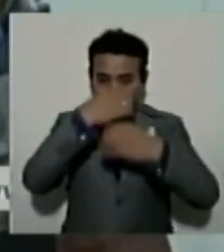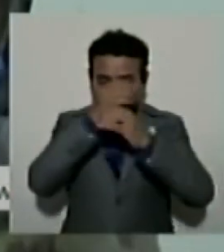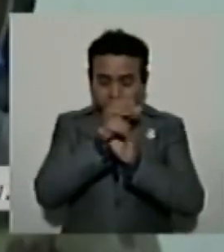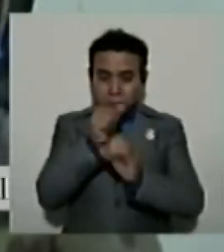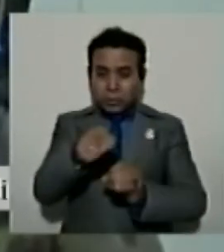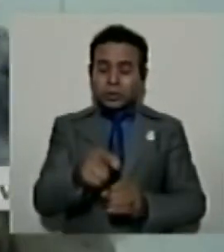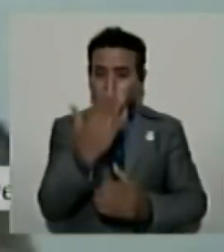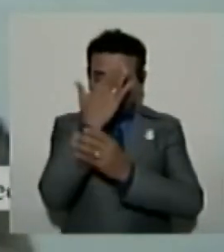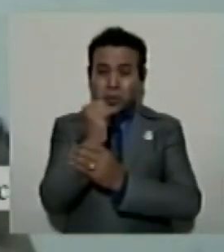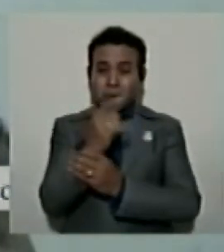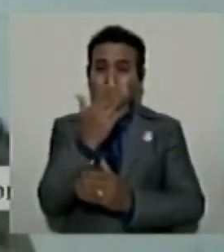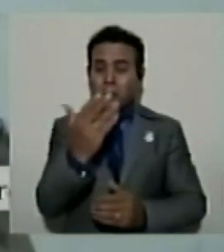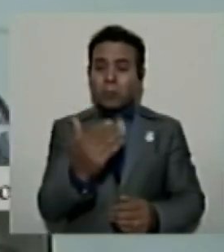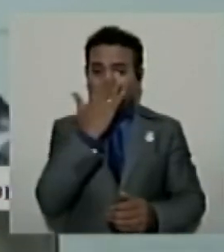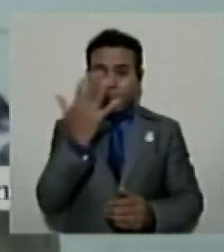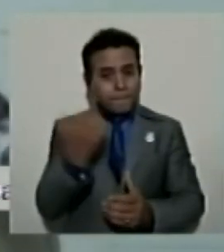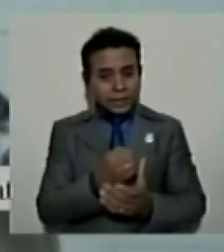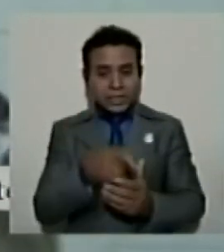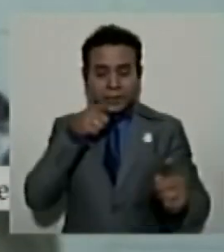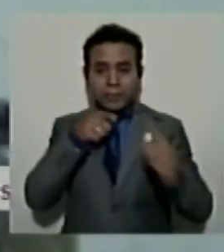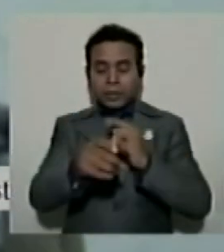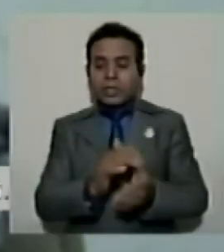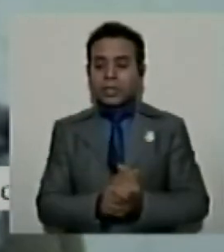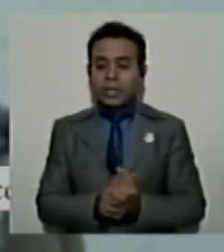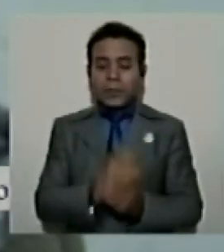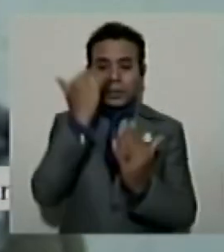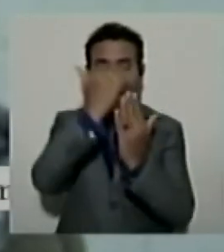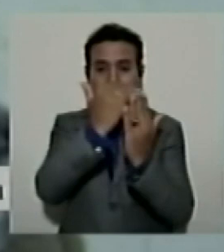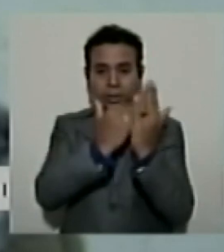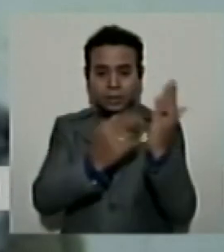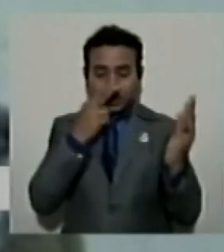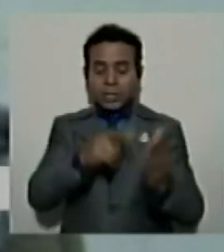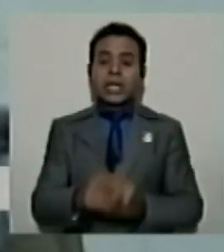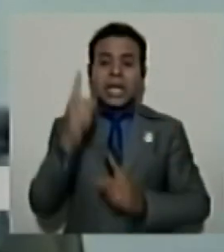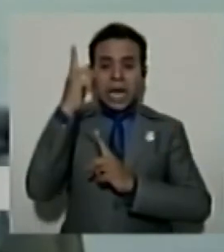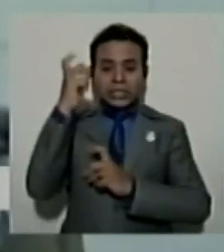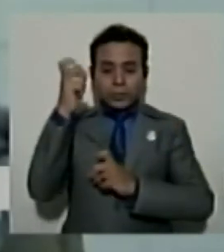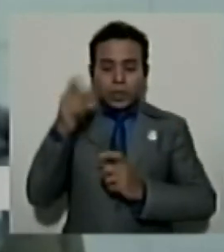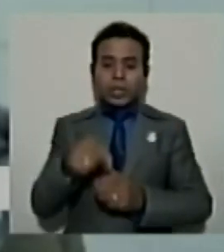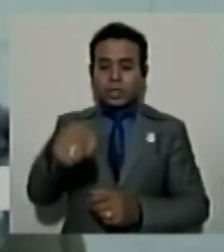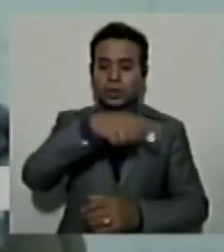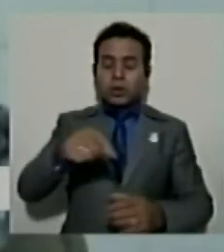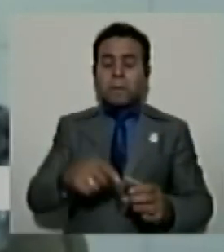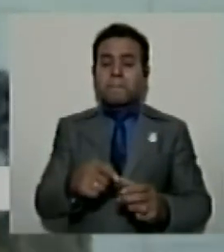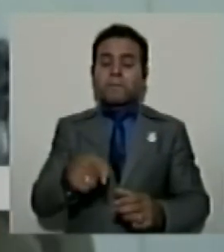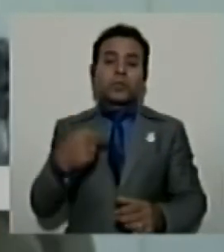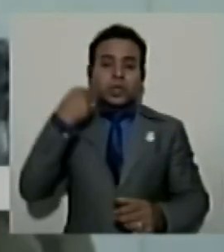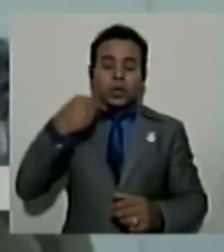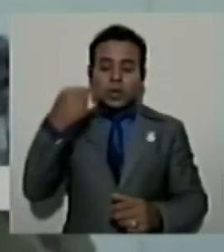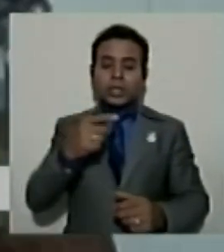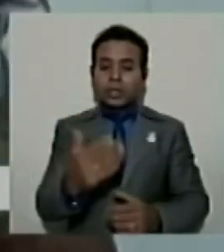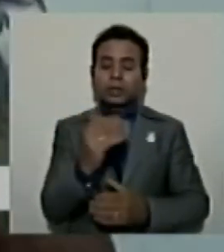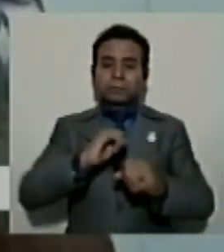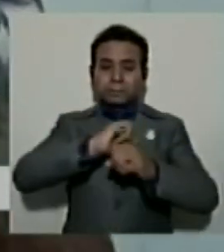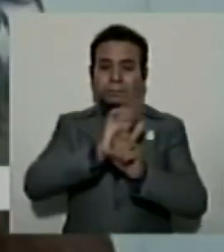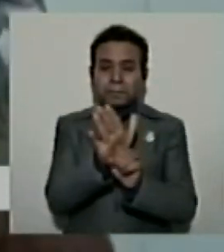যে গাজীপুরে অনেক বেশি কোভিড আক্রান্ত ব্যক্তির সংখ্যা বেড়ে গেছে এবং যেটা প্রায়